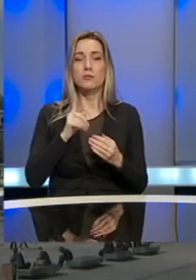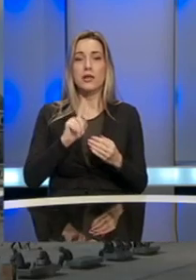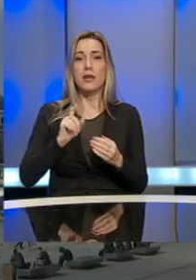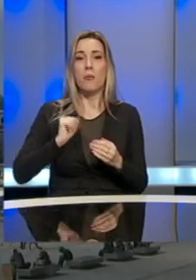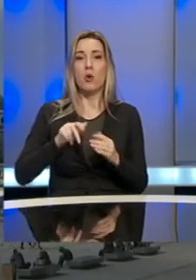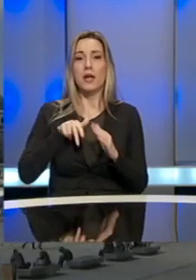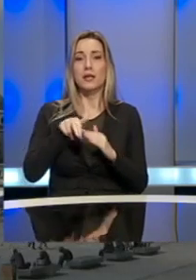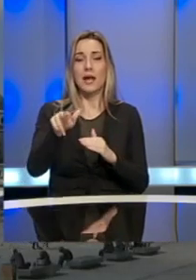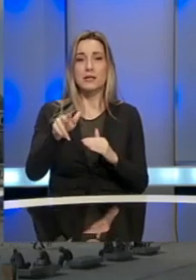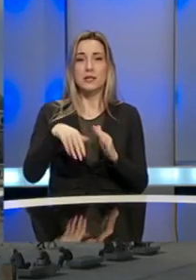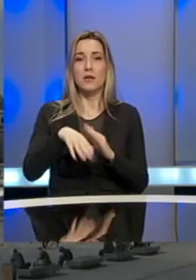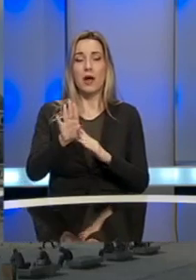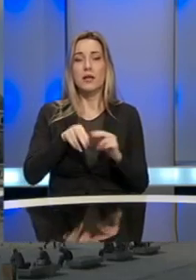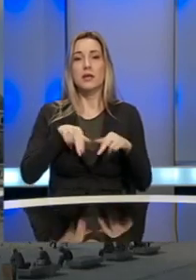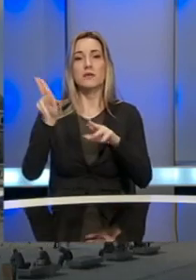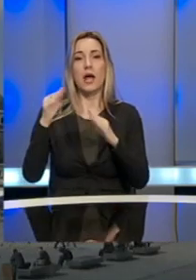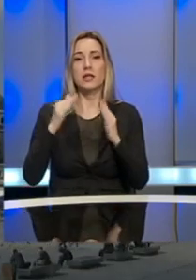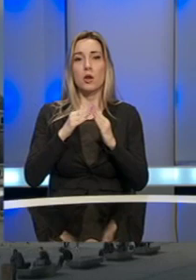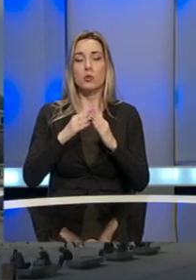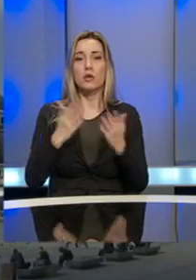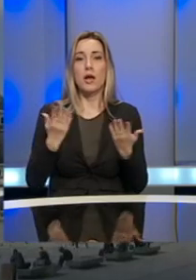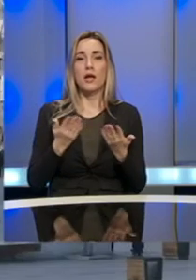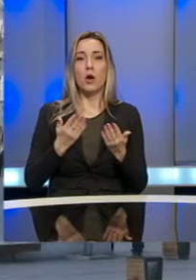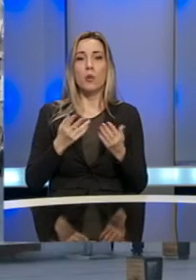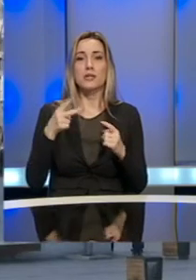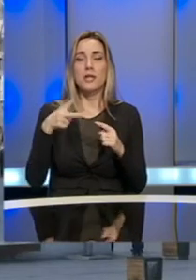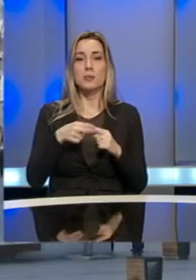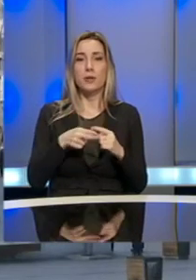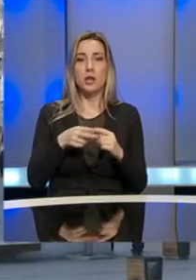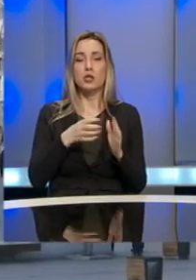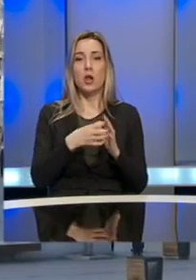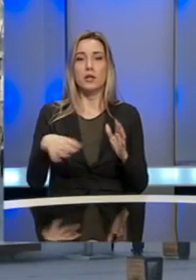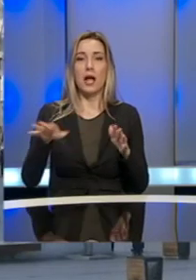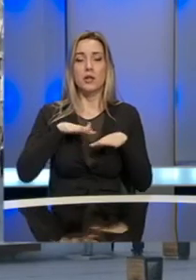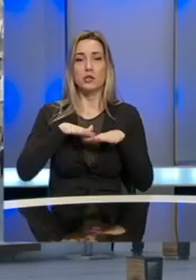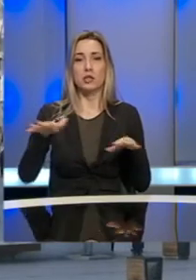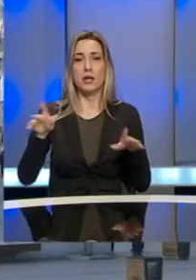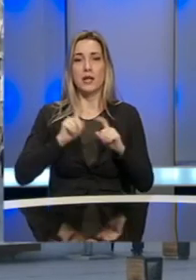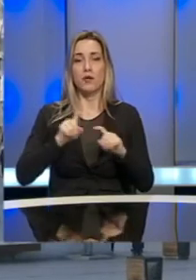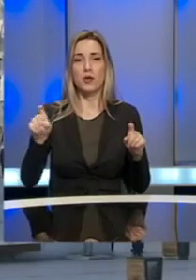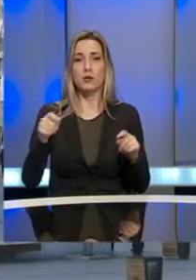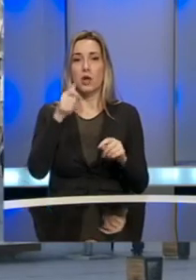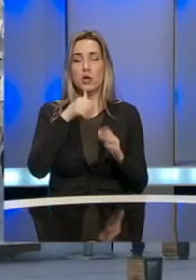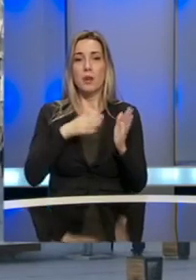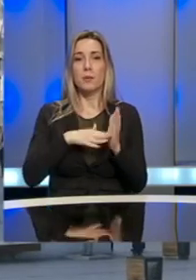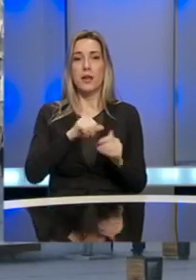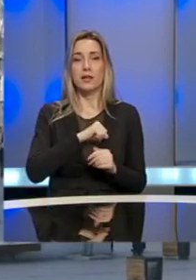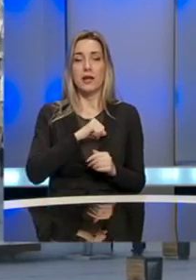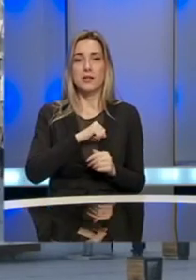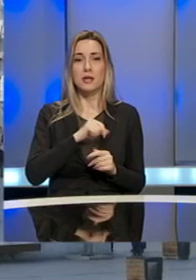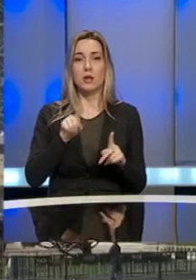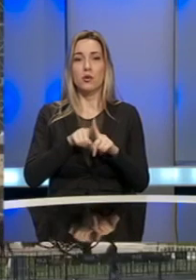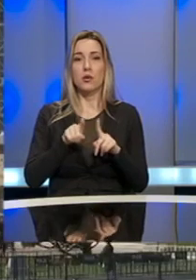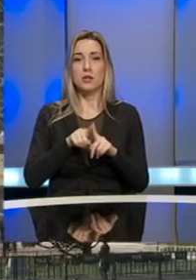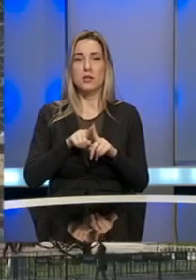izlazite napolje, da se vratite svojim kućama kako bi se spriječilo dalje širenje virusa. Ono što je, na primjer, interesantno spomenuti jeste